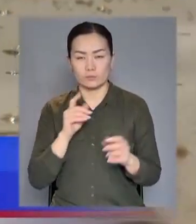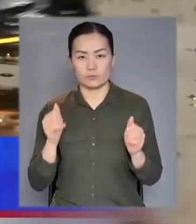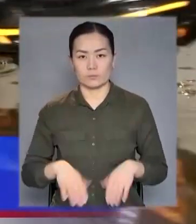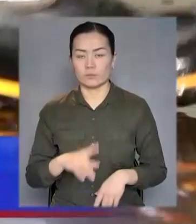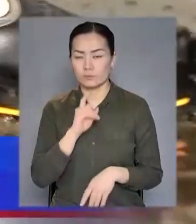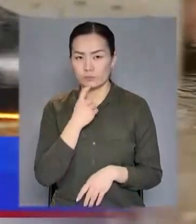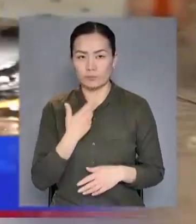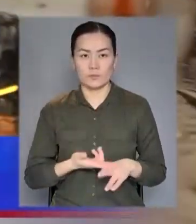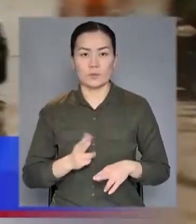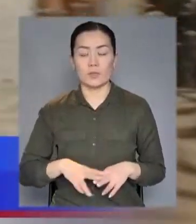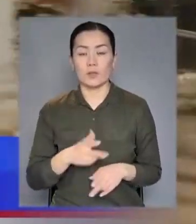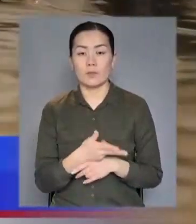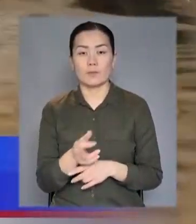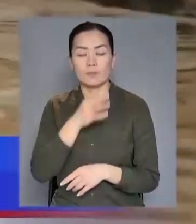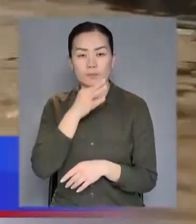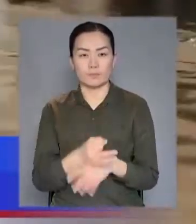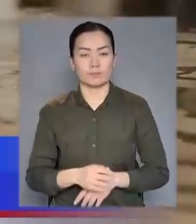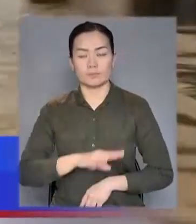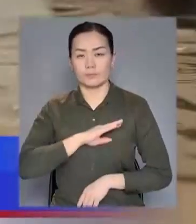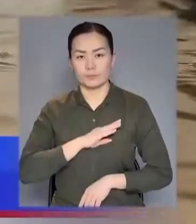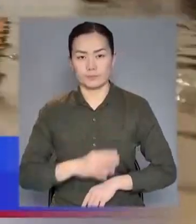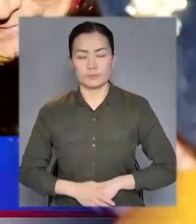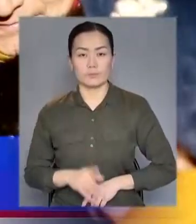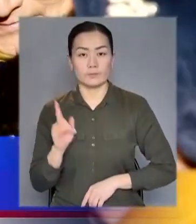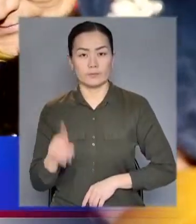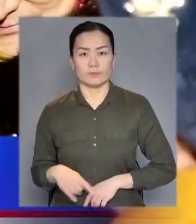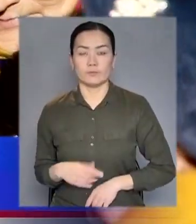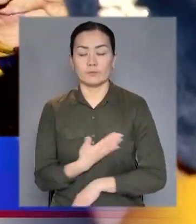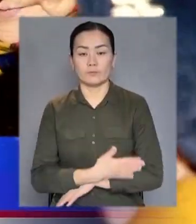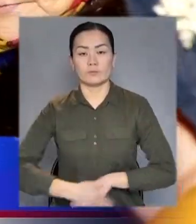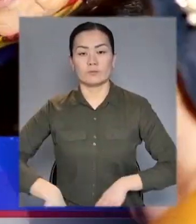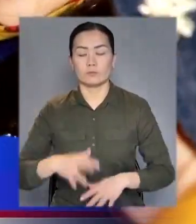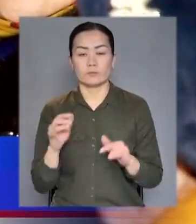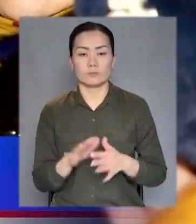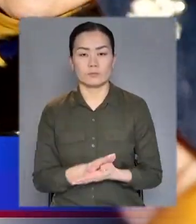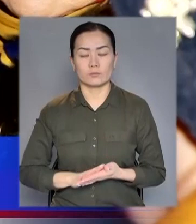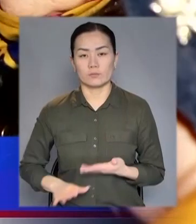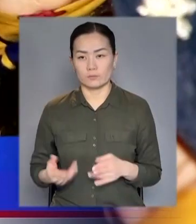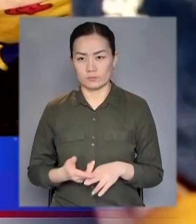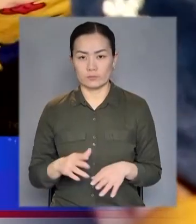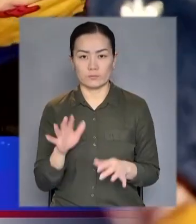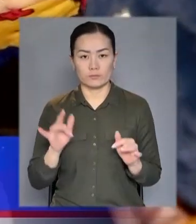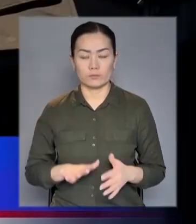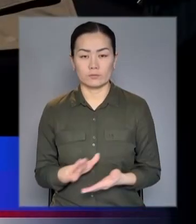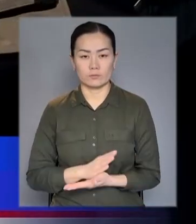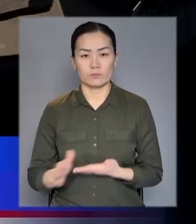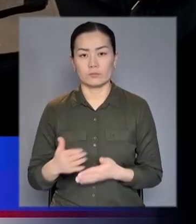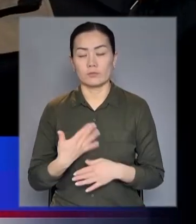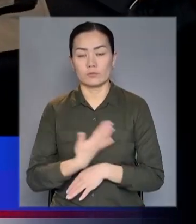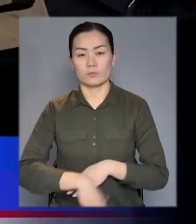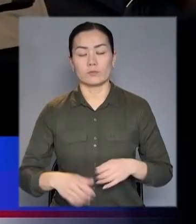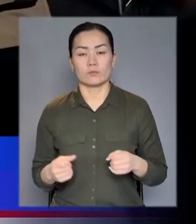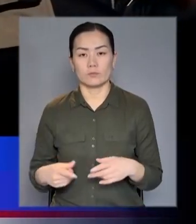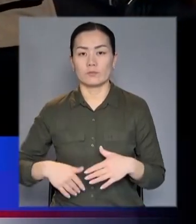түсіндіріп бақты. Ал енді бірі камераға жауап беруден жалтарды. Дегенмен көше-көшені қардан тазалаймыз, сондықтан ауладағы қарды жол жиегіне